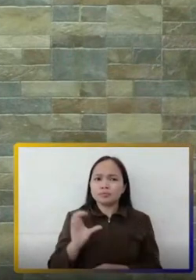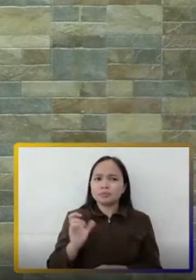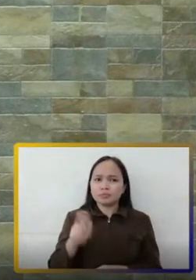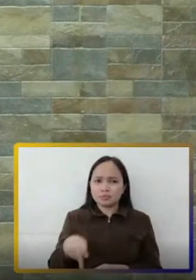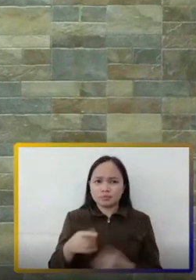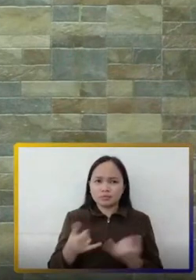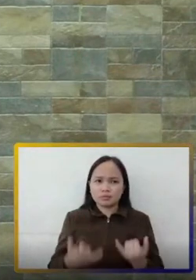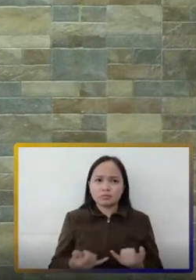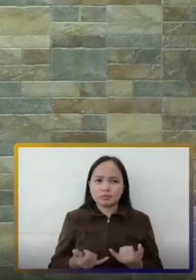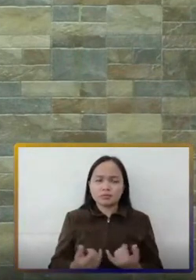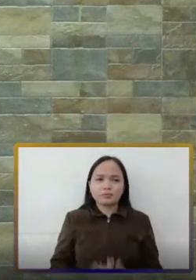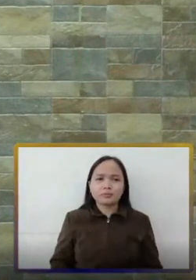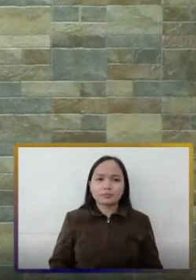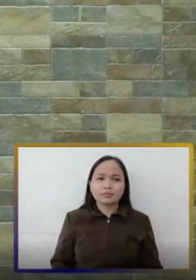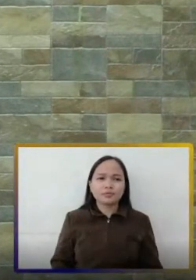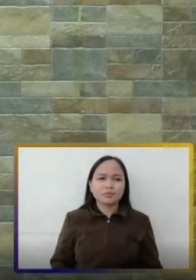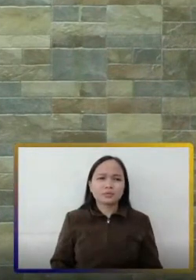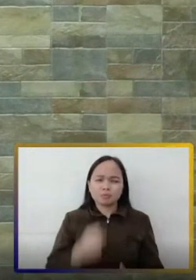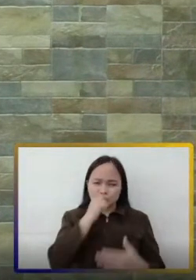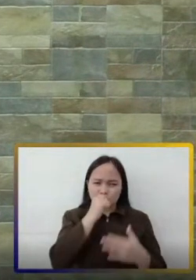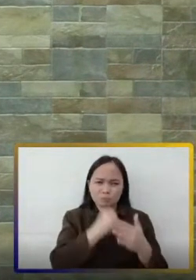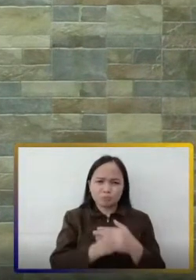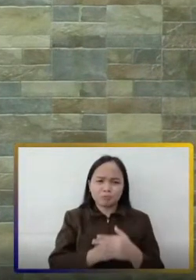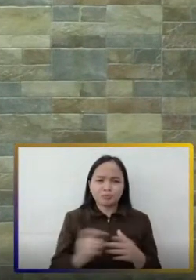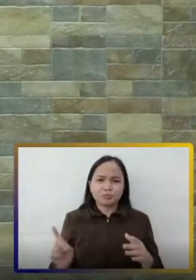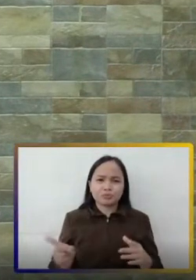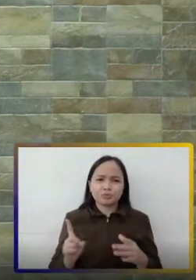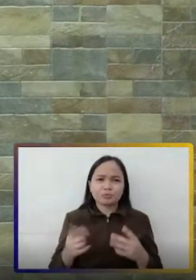Alright? Now, very simple, kapatid.